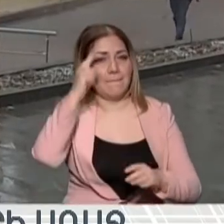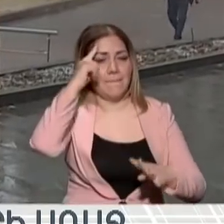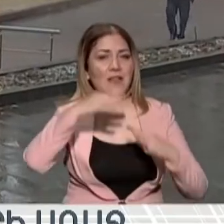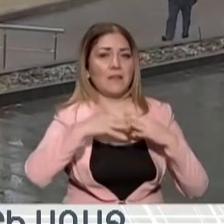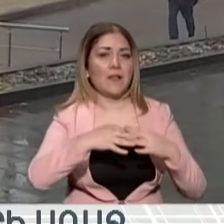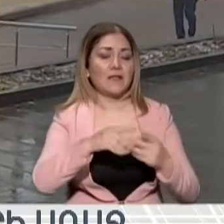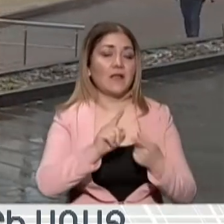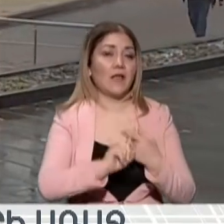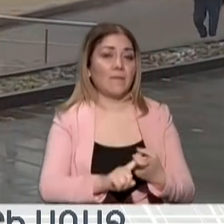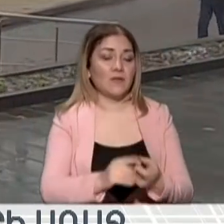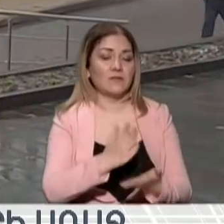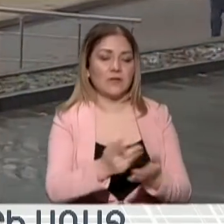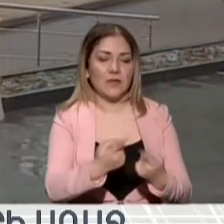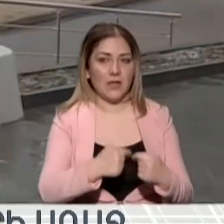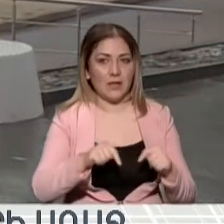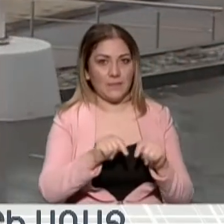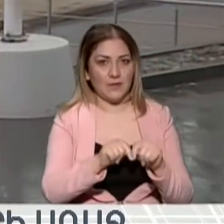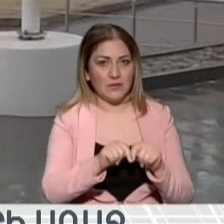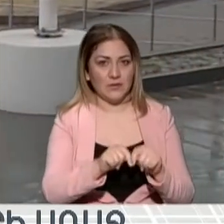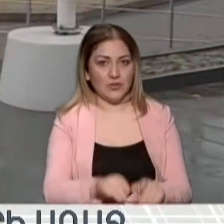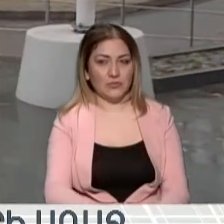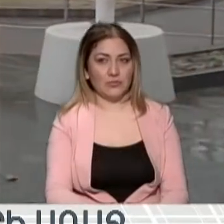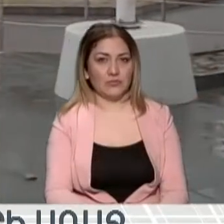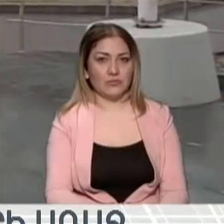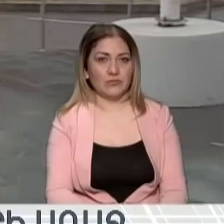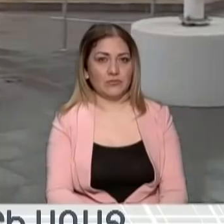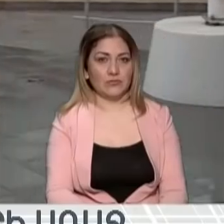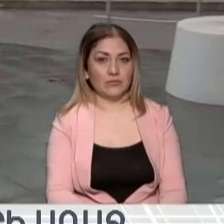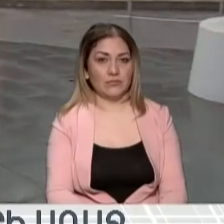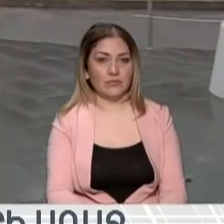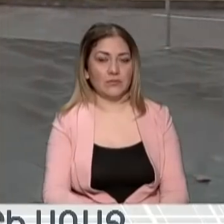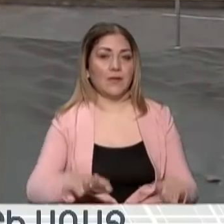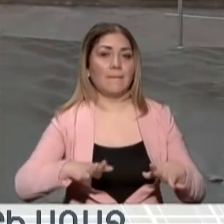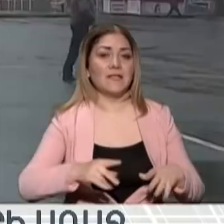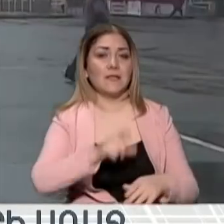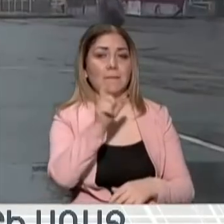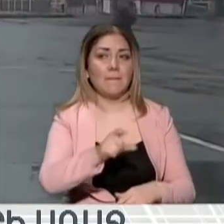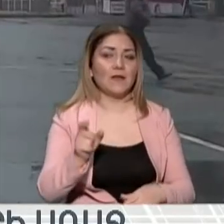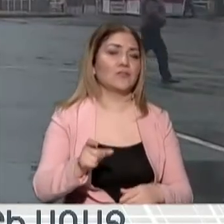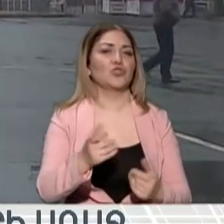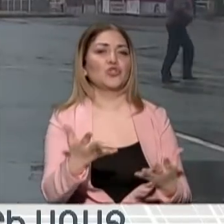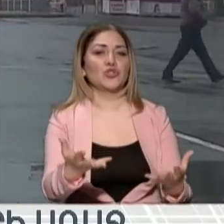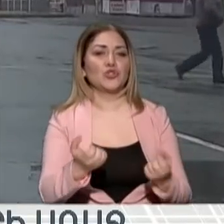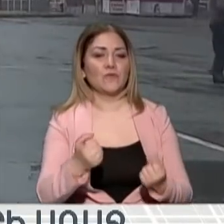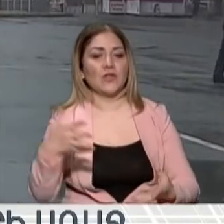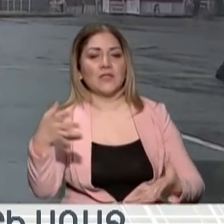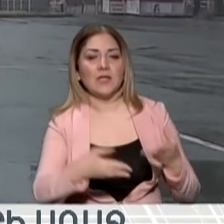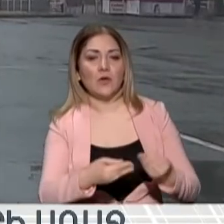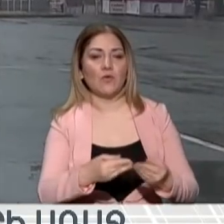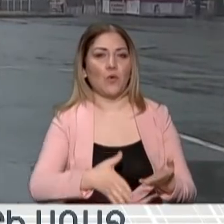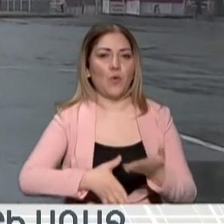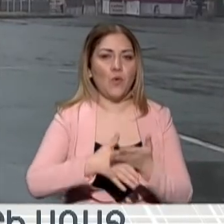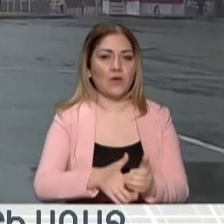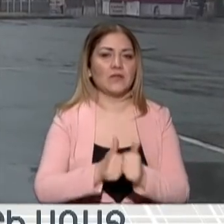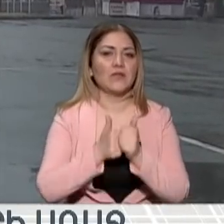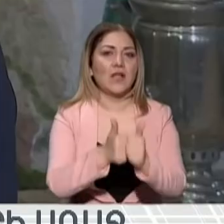Դեռևս համայնքները չեն ընկալում բիզնեսմեններին որպես ինվեստորներ, որոնց